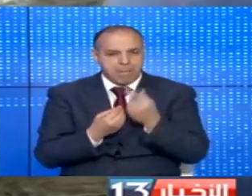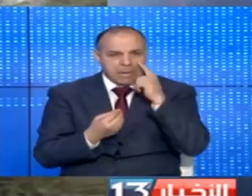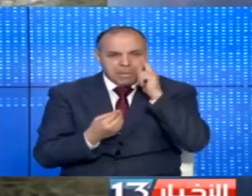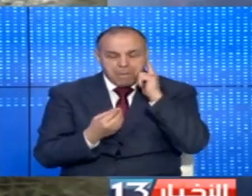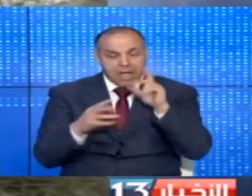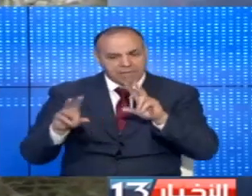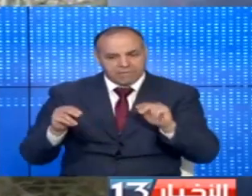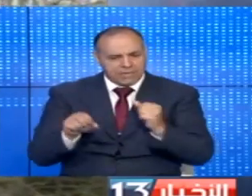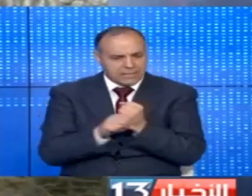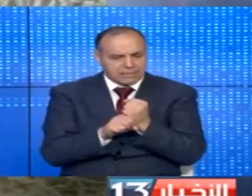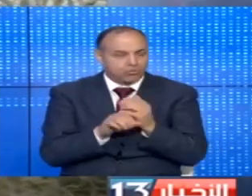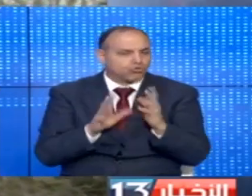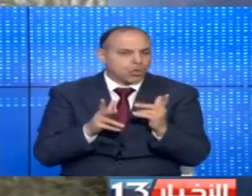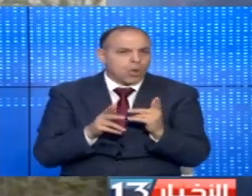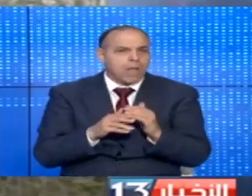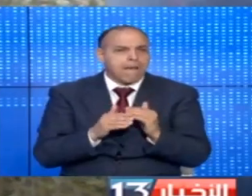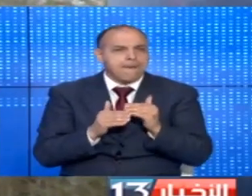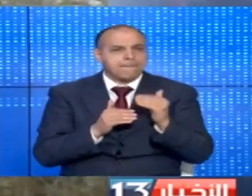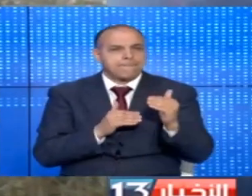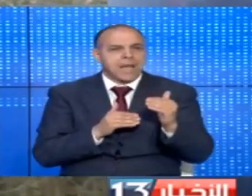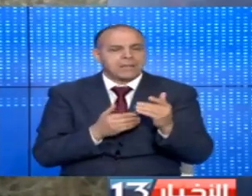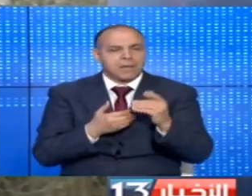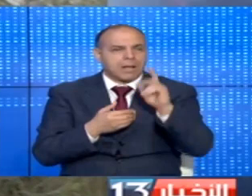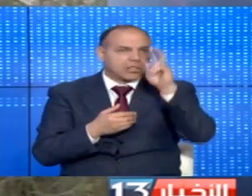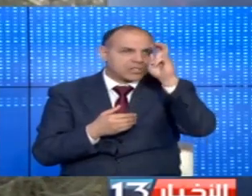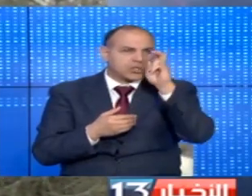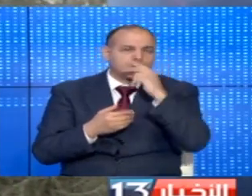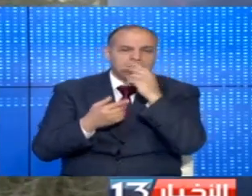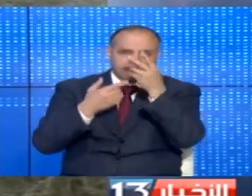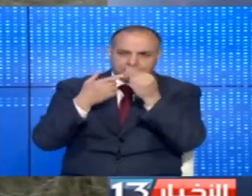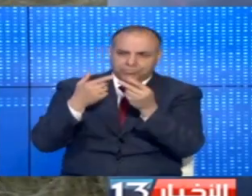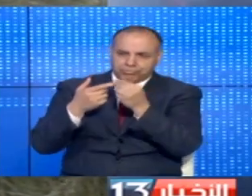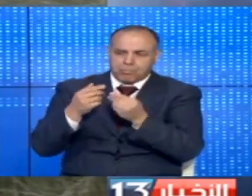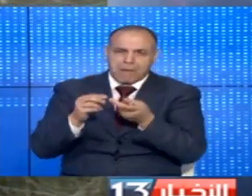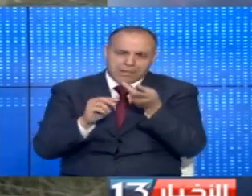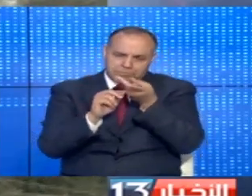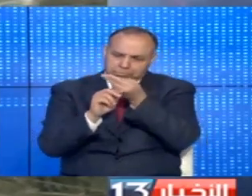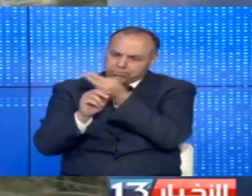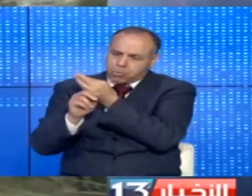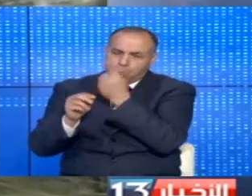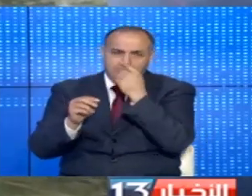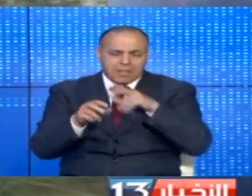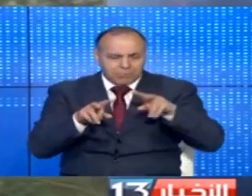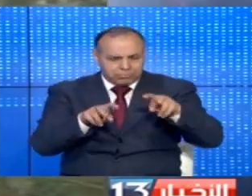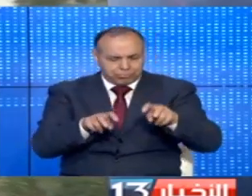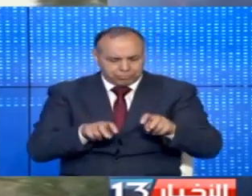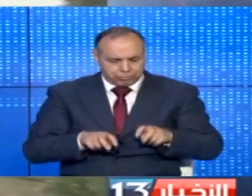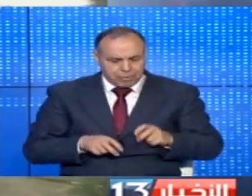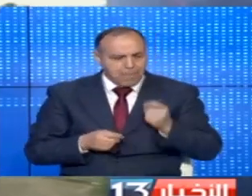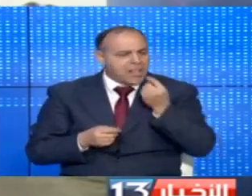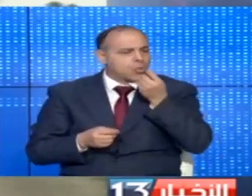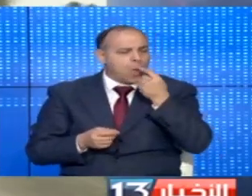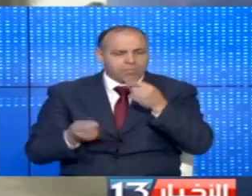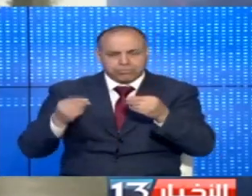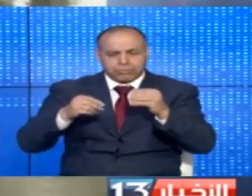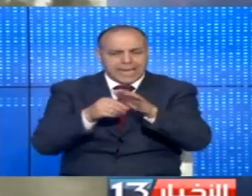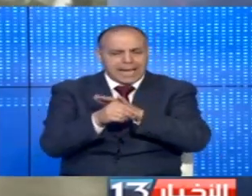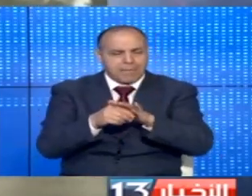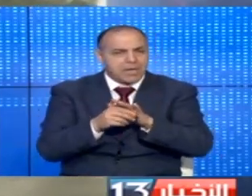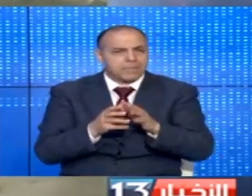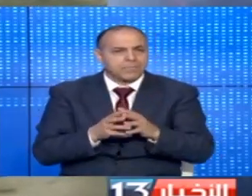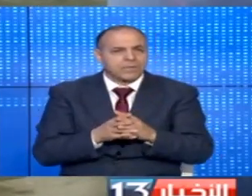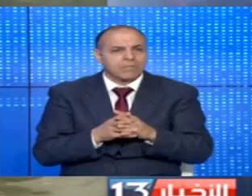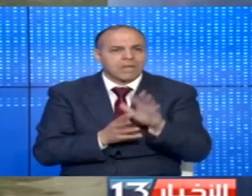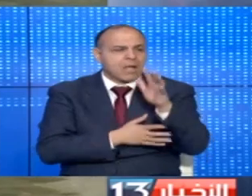موازيه وهي عمليه بعد عمليه تكون عمليه تطوير والحراك لازم تكون المدونات كامله اه